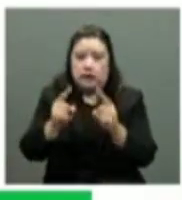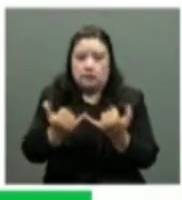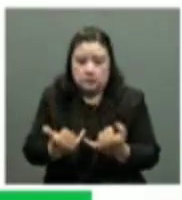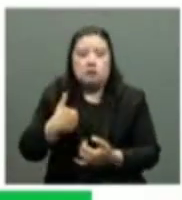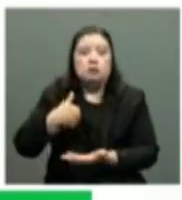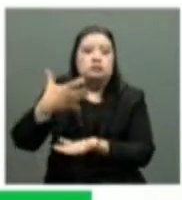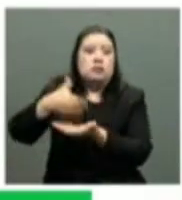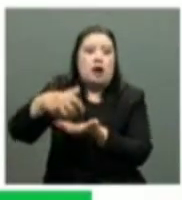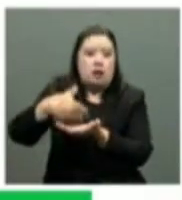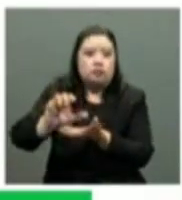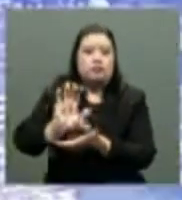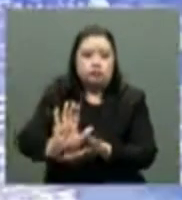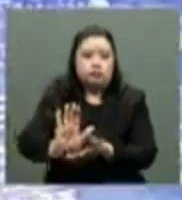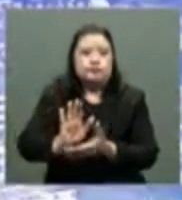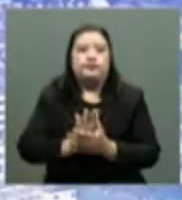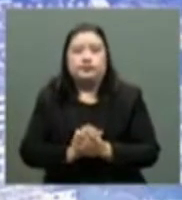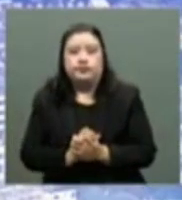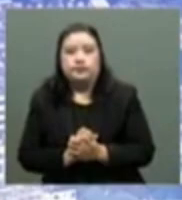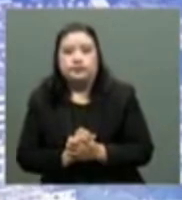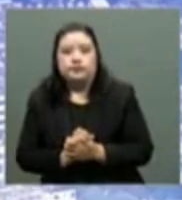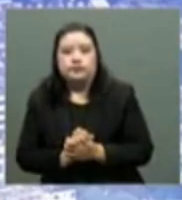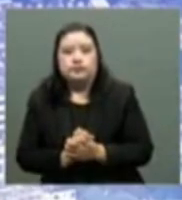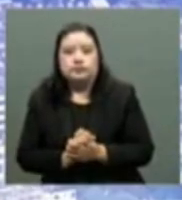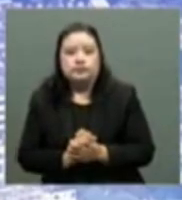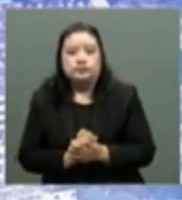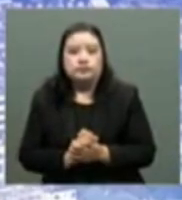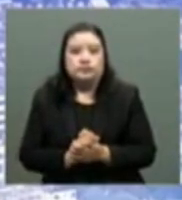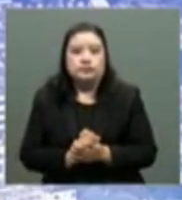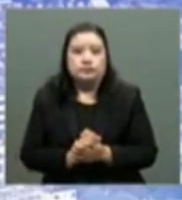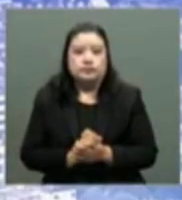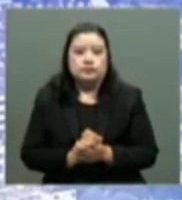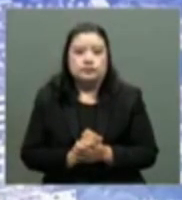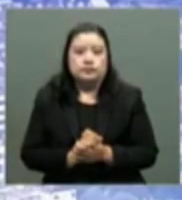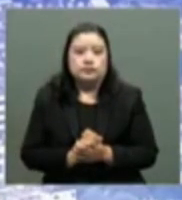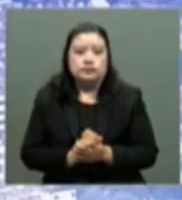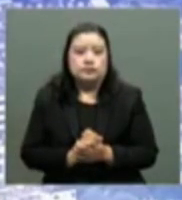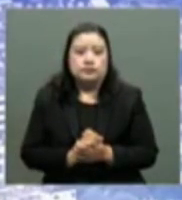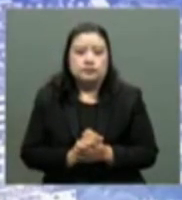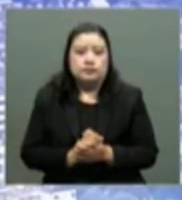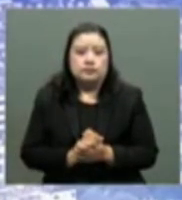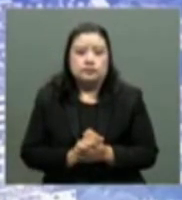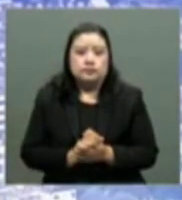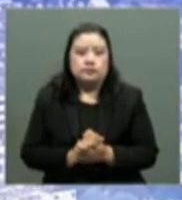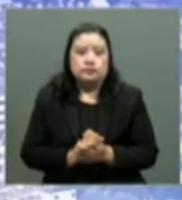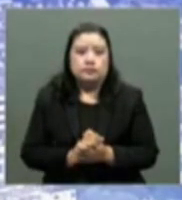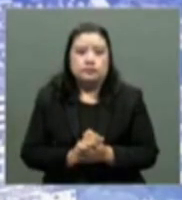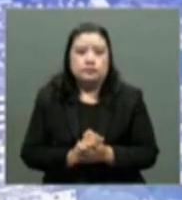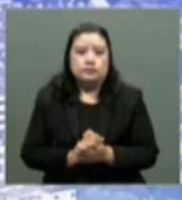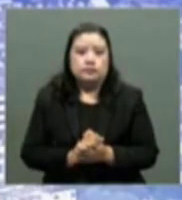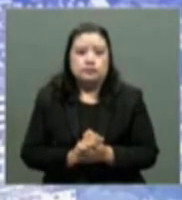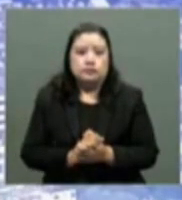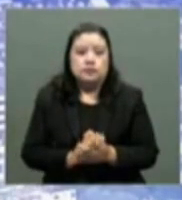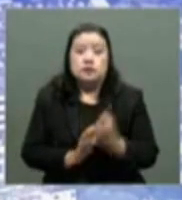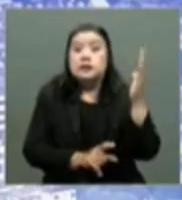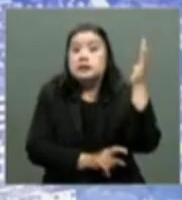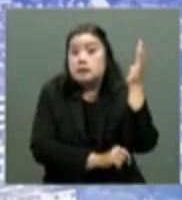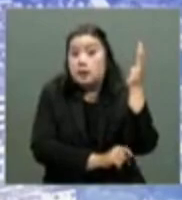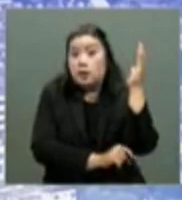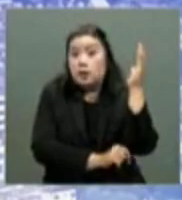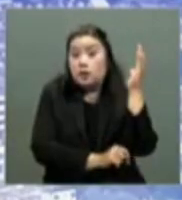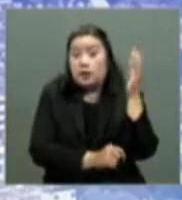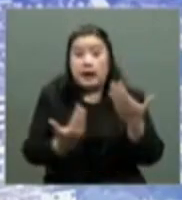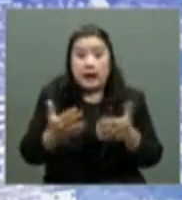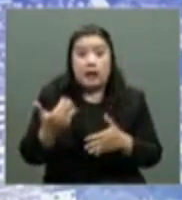ายงานต่อไปตรงนี้นะครับมีอะไรบ้างประเด็นที่น่าสนใจในต่างประเทศนะครับสิงคโปร์ที่เมื่อกี้บอกว่าติดเ